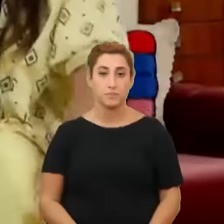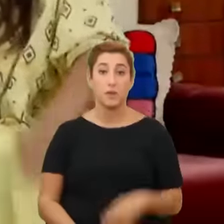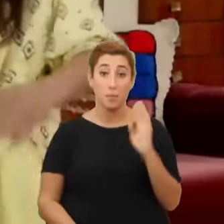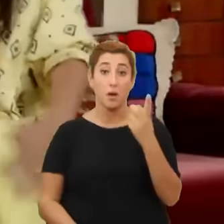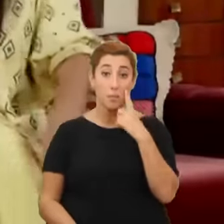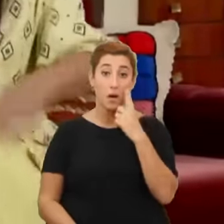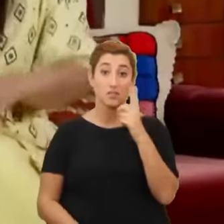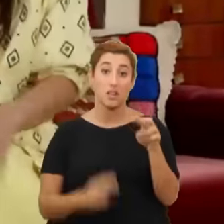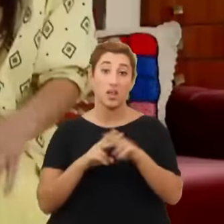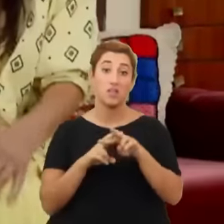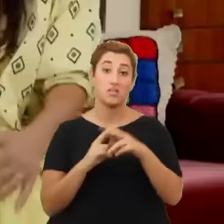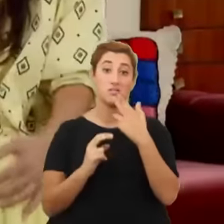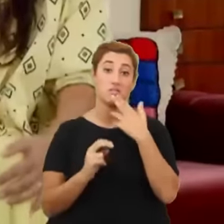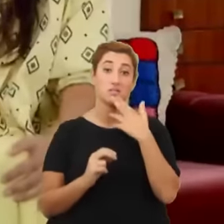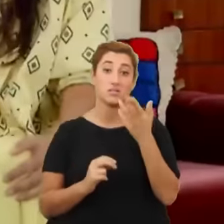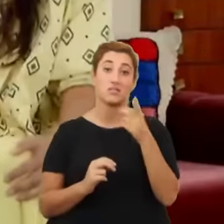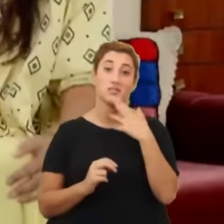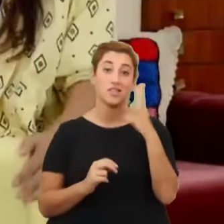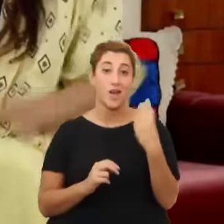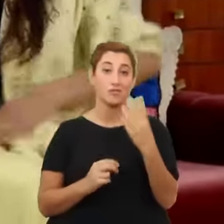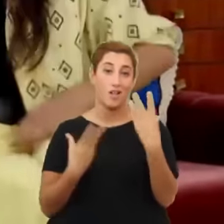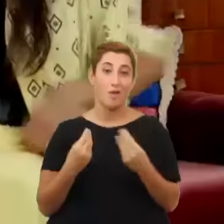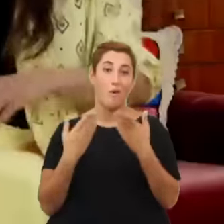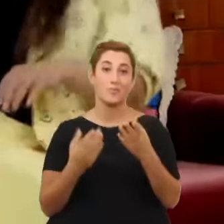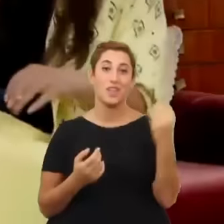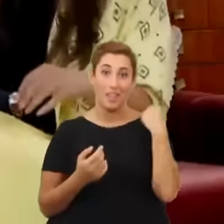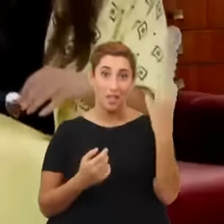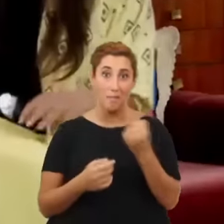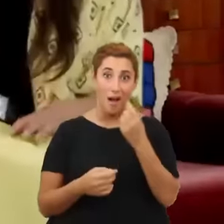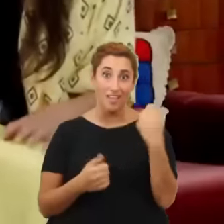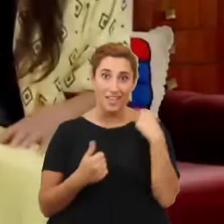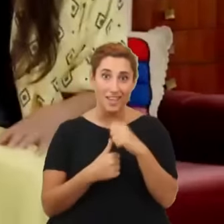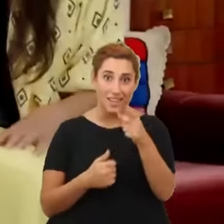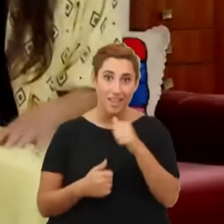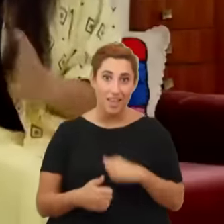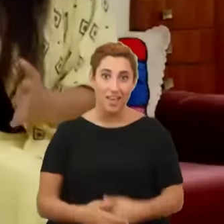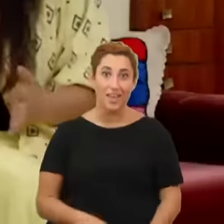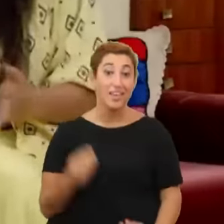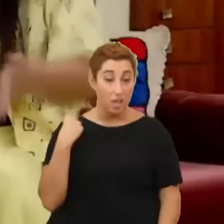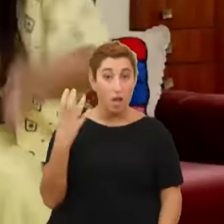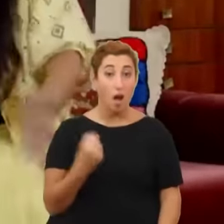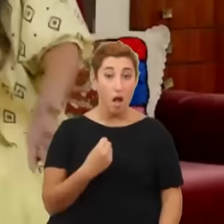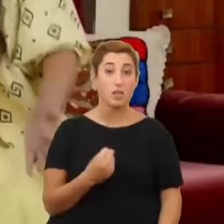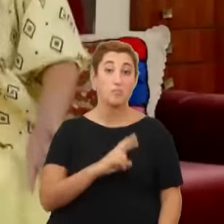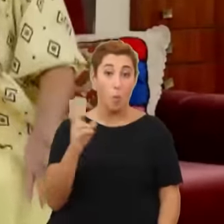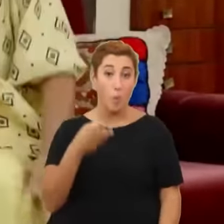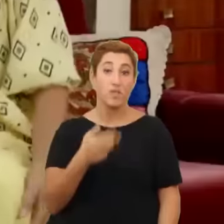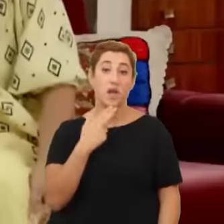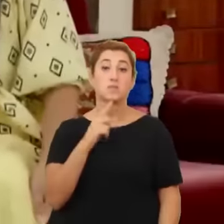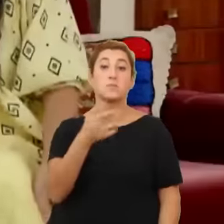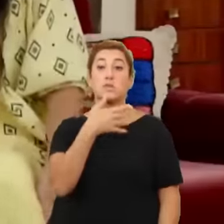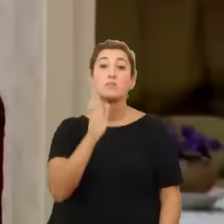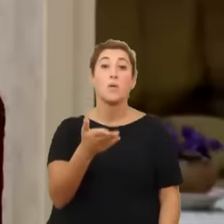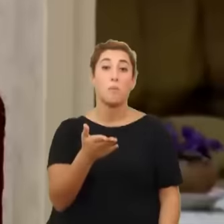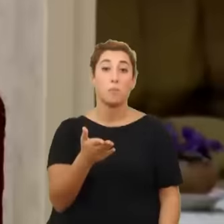Ama baksana Yıldız kız. Kız ne güzel olmuş. Yeni mi aldın yine bunları sen? Yeni aldım. Moda ya kız bunlar,